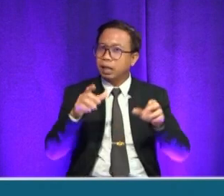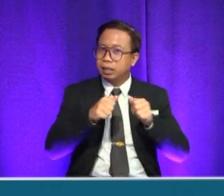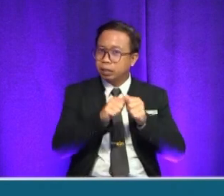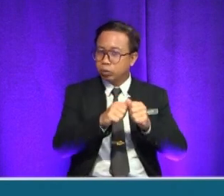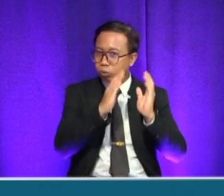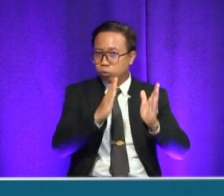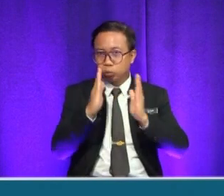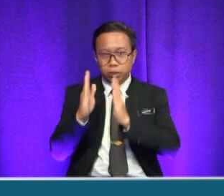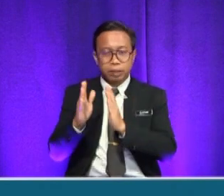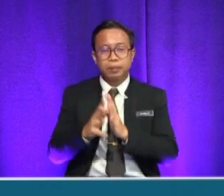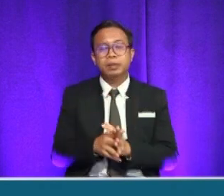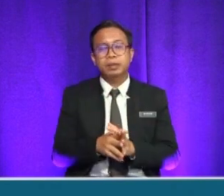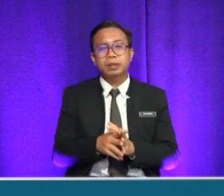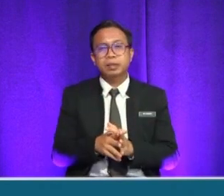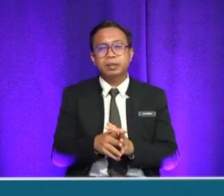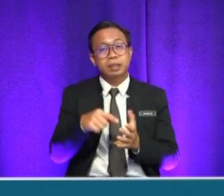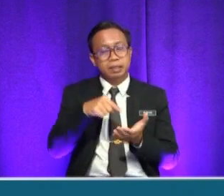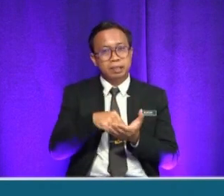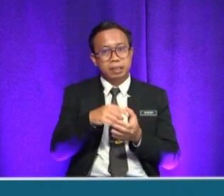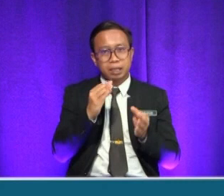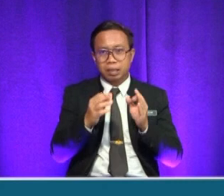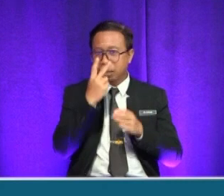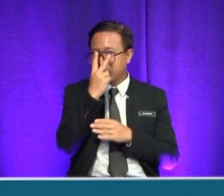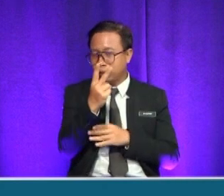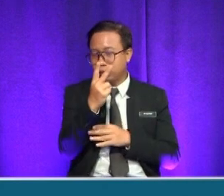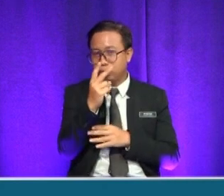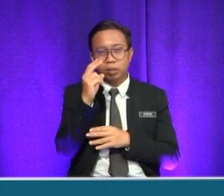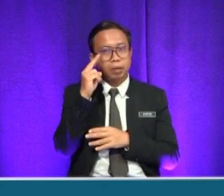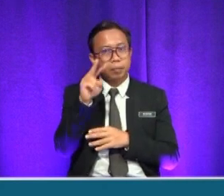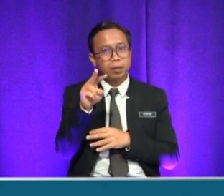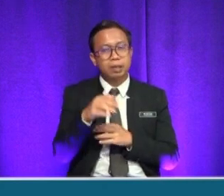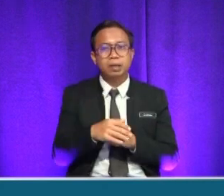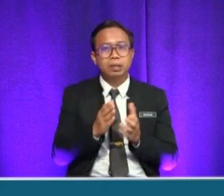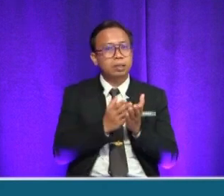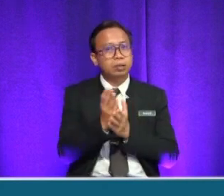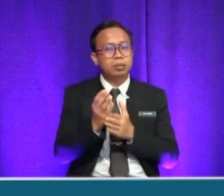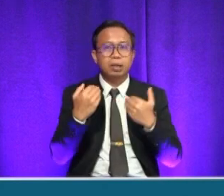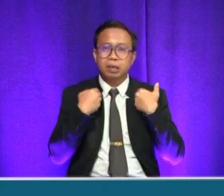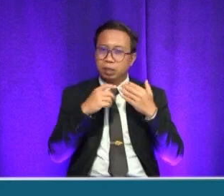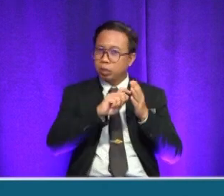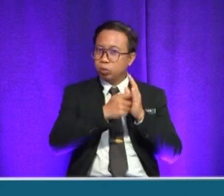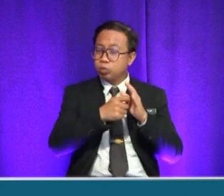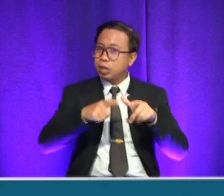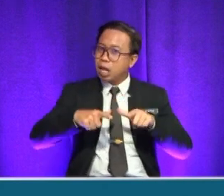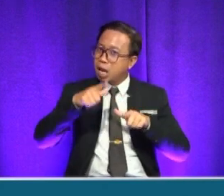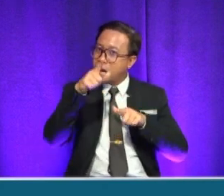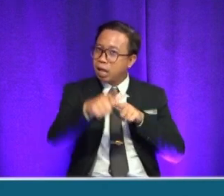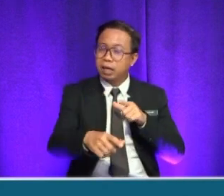urutan. Okey. Jadi dekat sini, kalau kita nampak dekat sini, kita terus ada kuncinya adalah langkah kerja